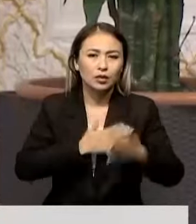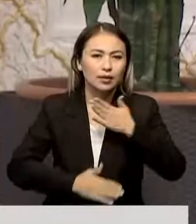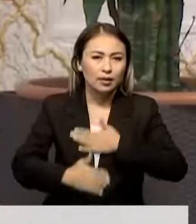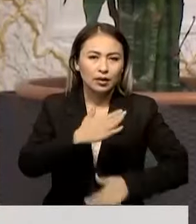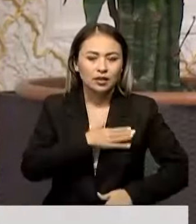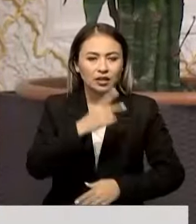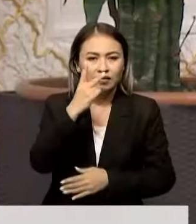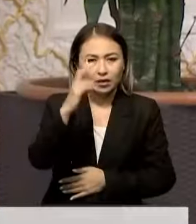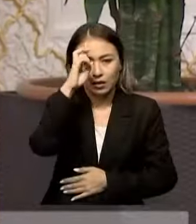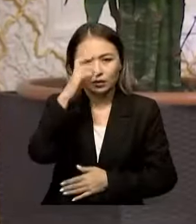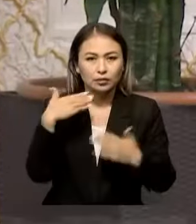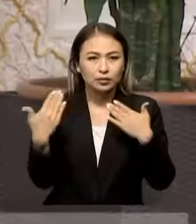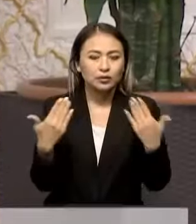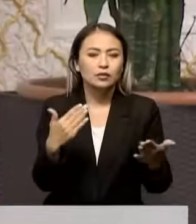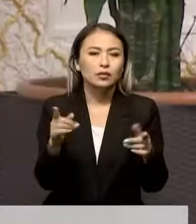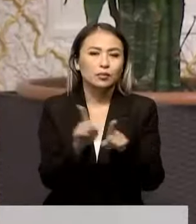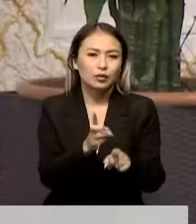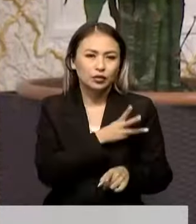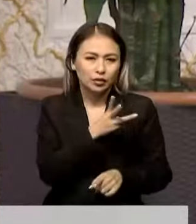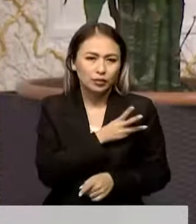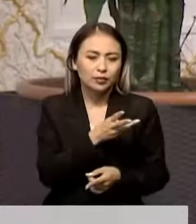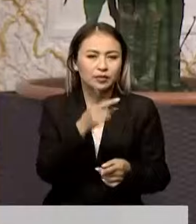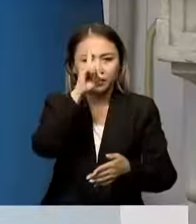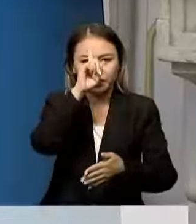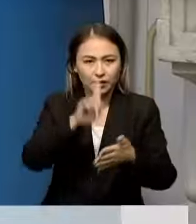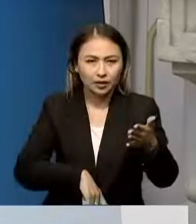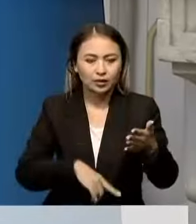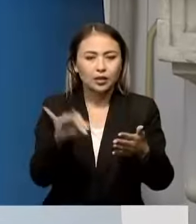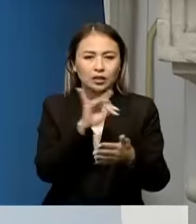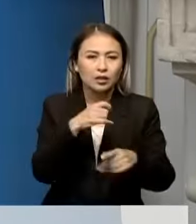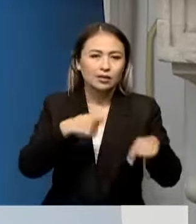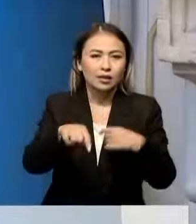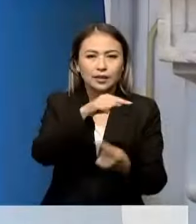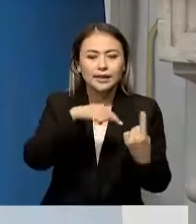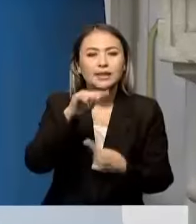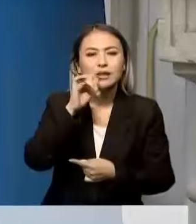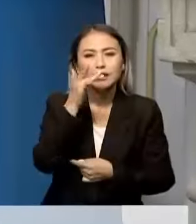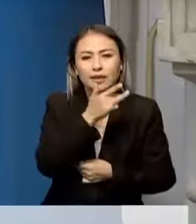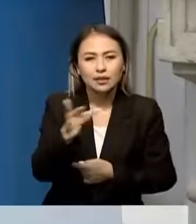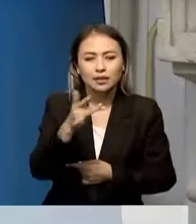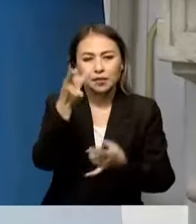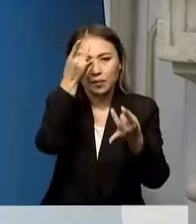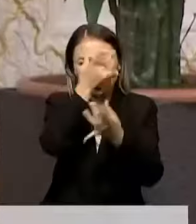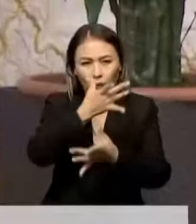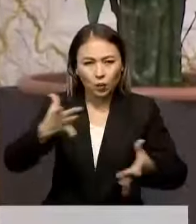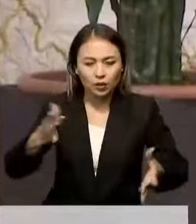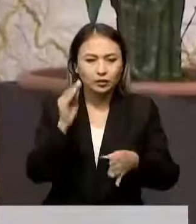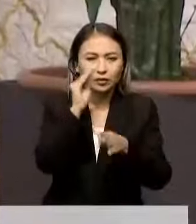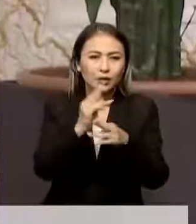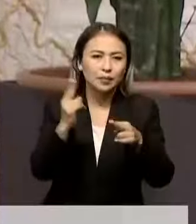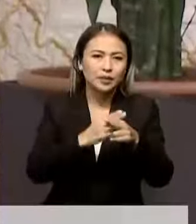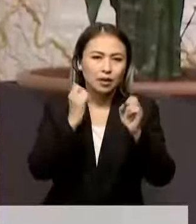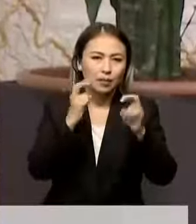жақты қарым-қатынасымызға тың серпін беретініне сенімдімін. Саяси, сауда, экономикалық, мәдени, гуманитарлық және